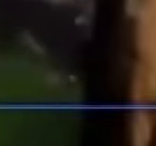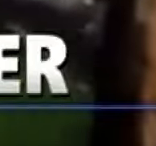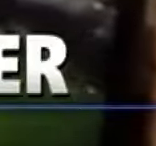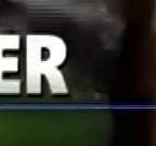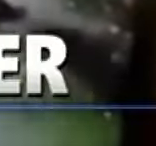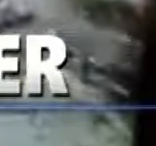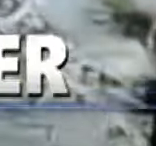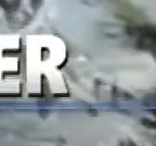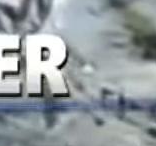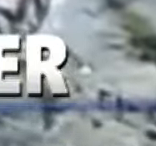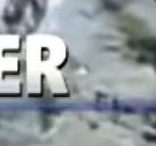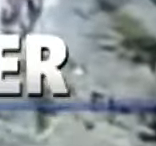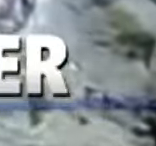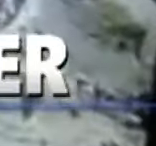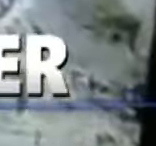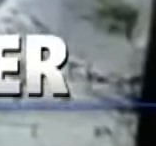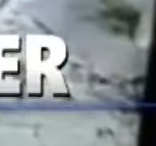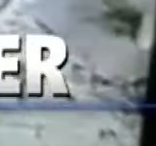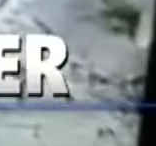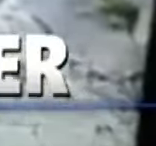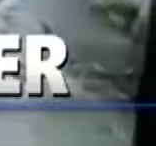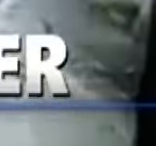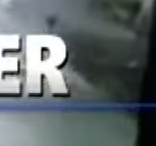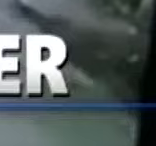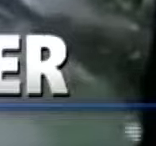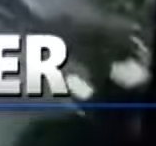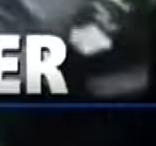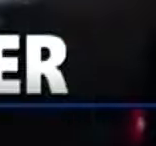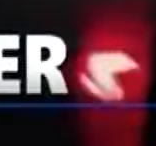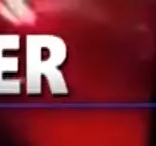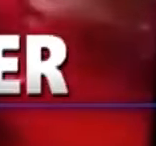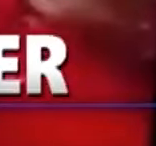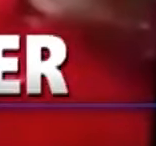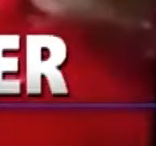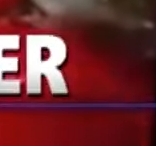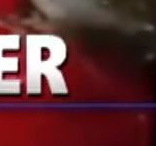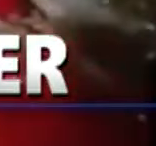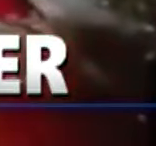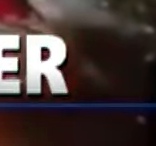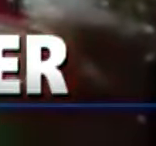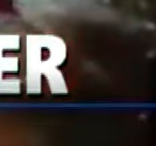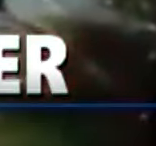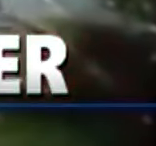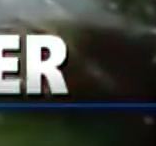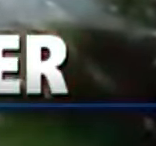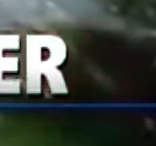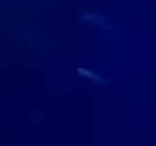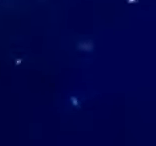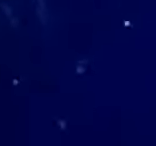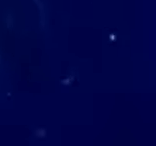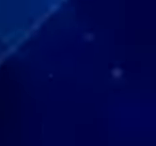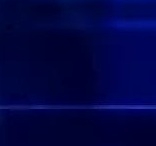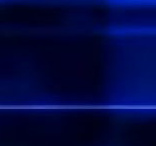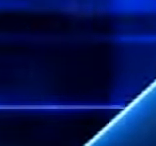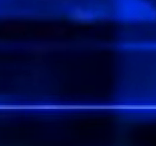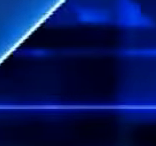Sa frontline news abroad, babaeng hinablutan ng gintong kwintas, nakaladkad na mga nakamotosiklong snatcher.